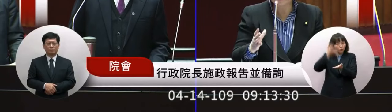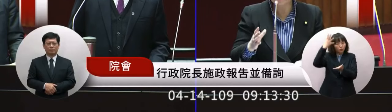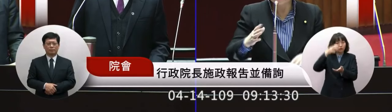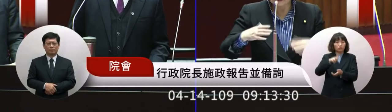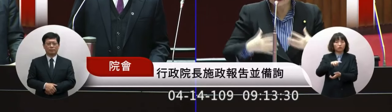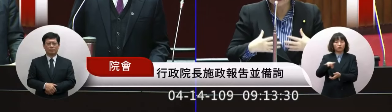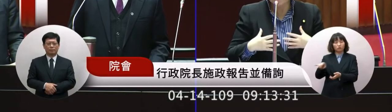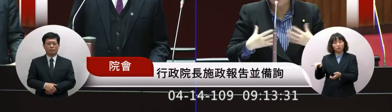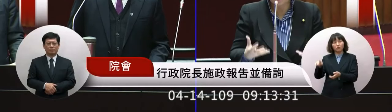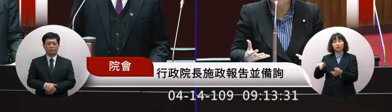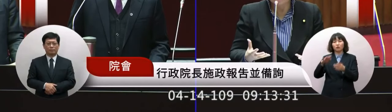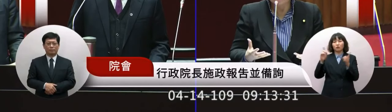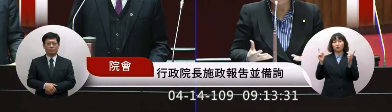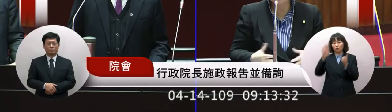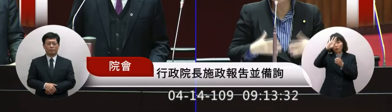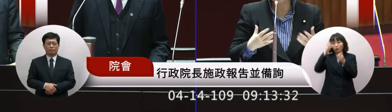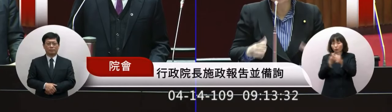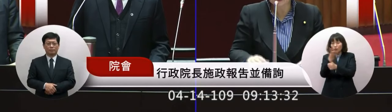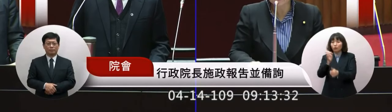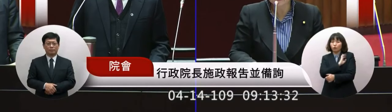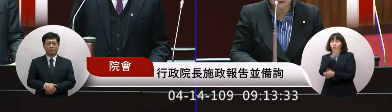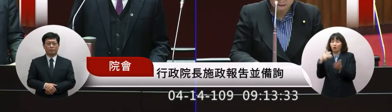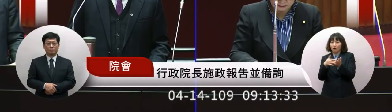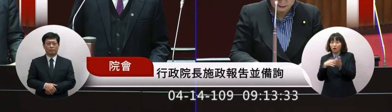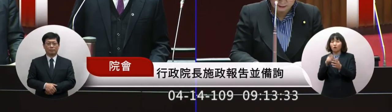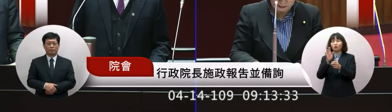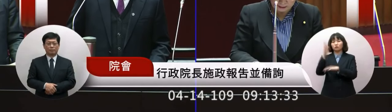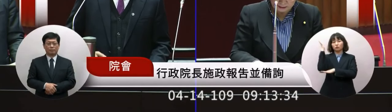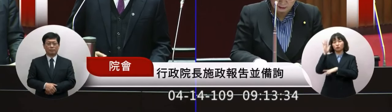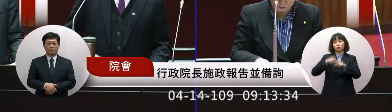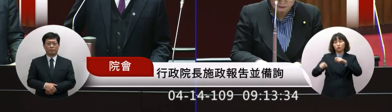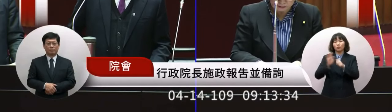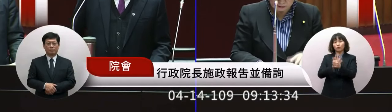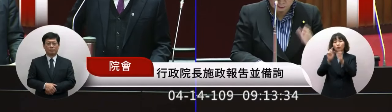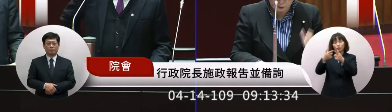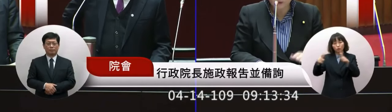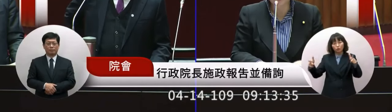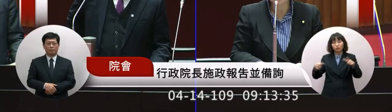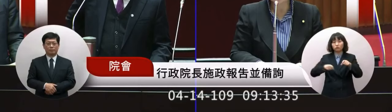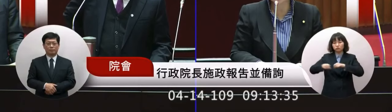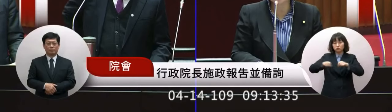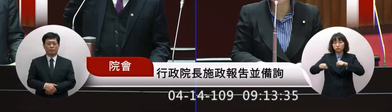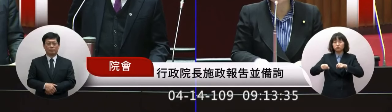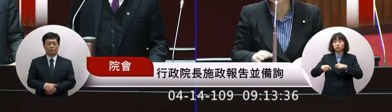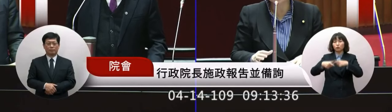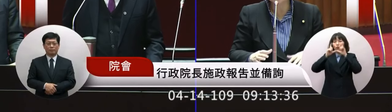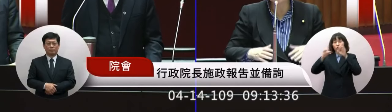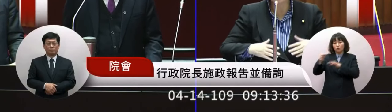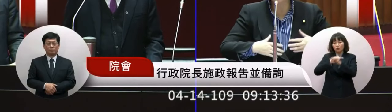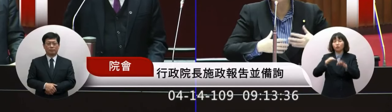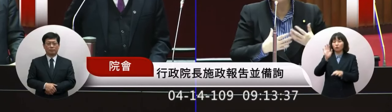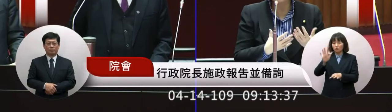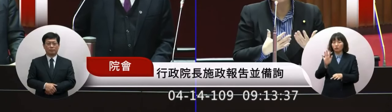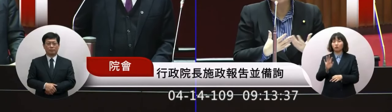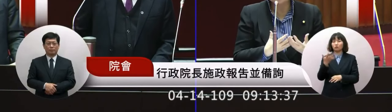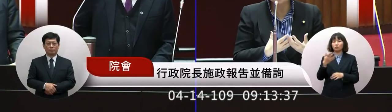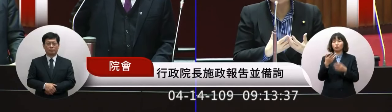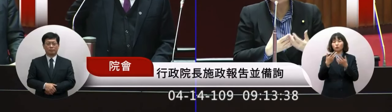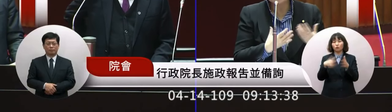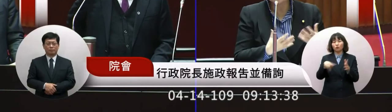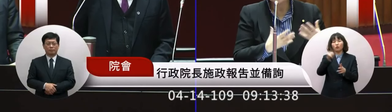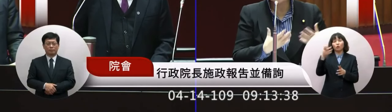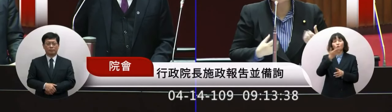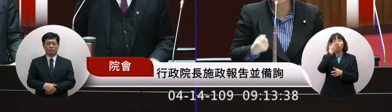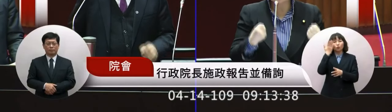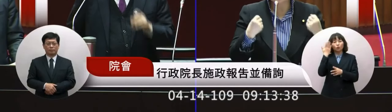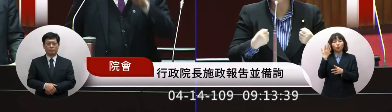他们在疫情过后你们都有振兴的这些各种的作用。所以呢，很多人可能这个旅游